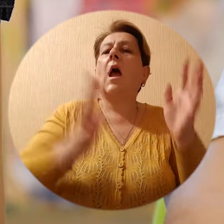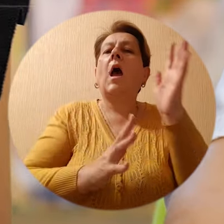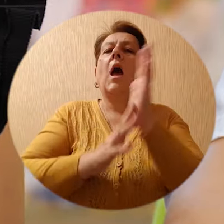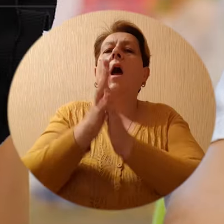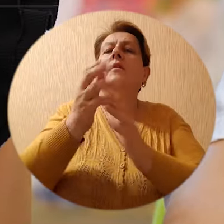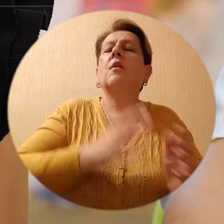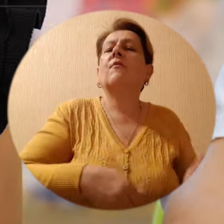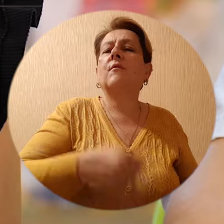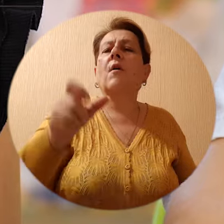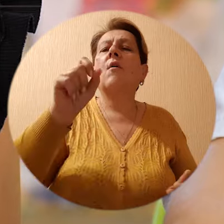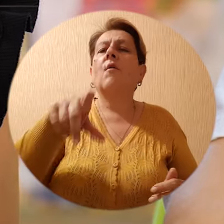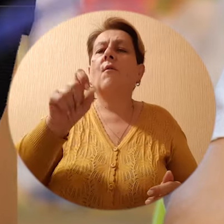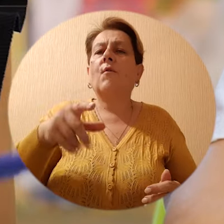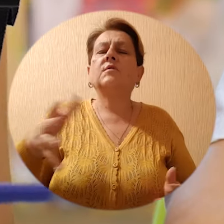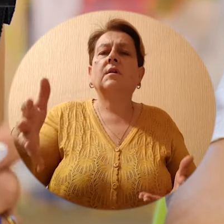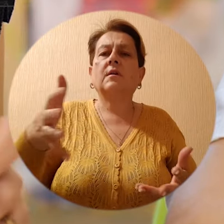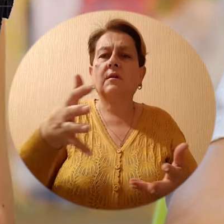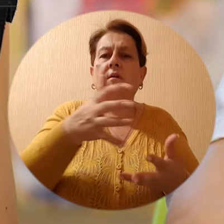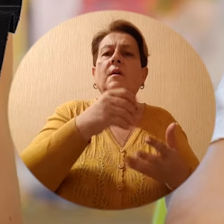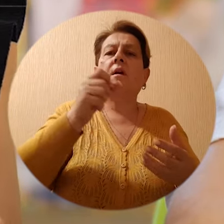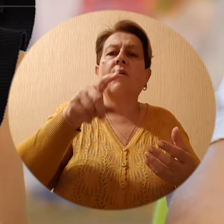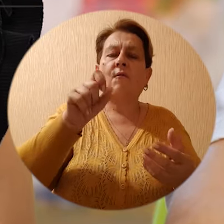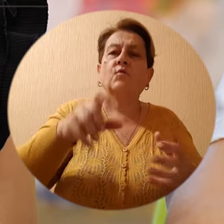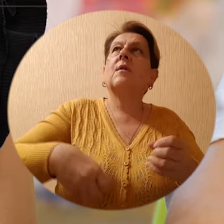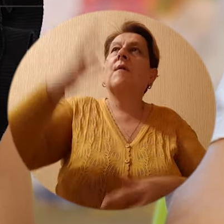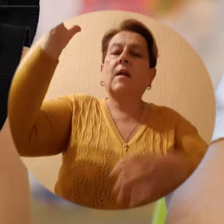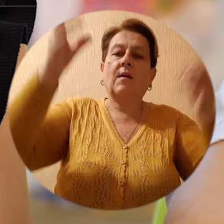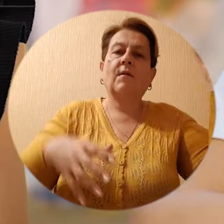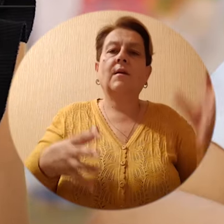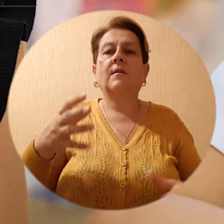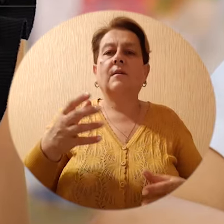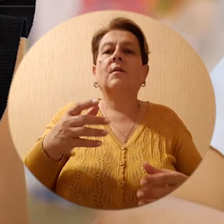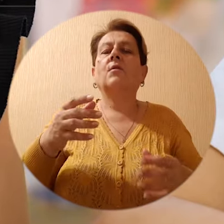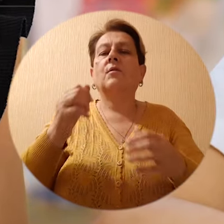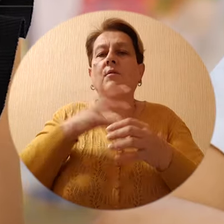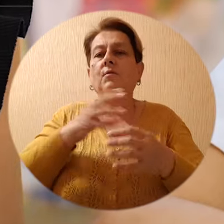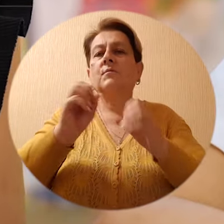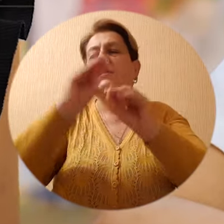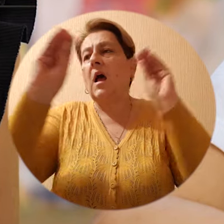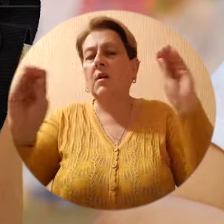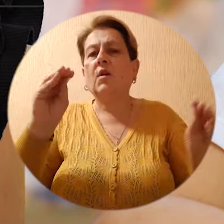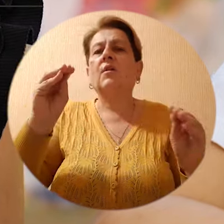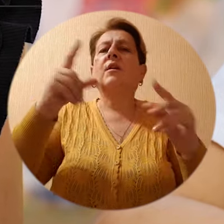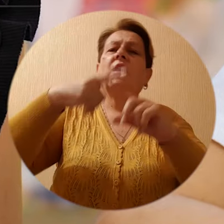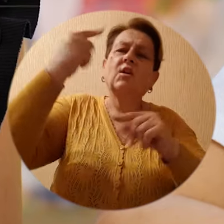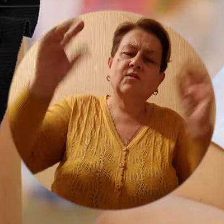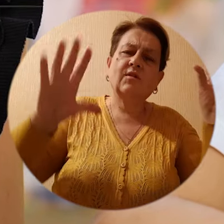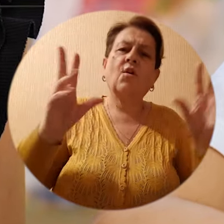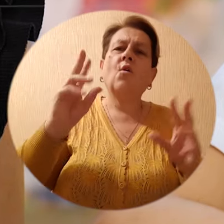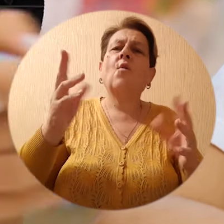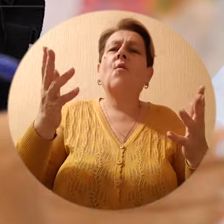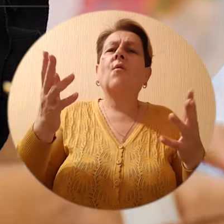անտարով մեկ, ոսկե դրամները ոսկե տերևներ էին դառնում, Շուքում զարդարում կեչիներն